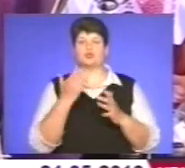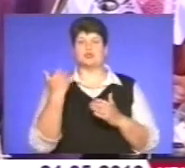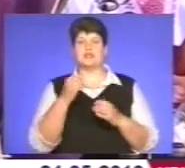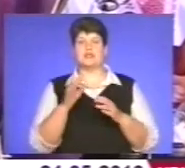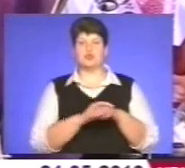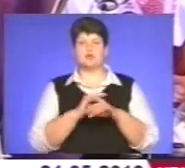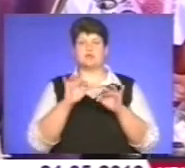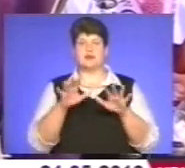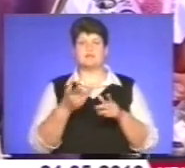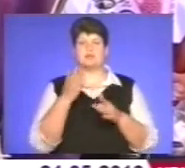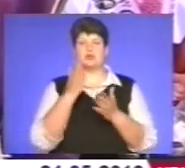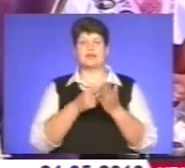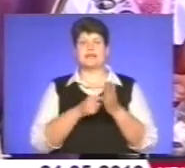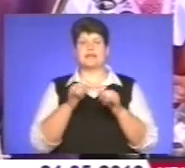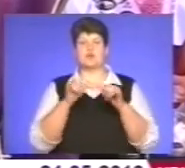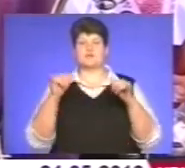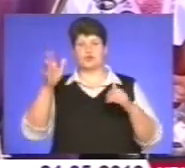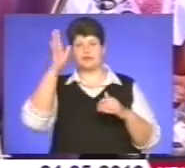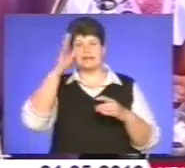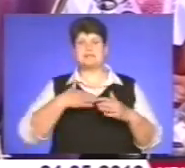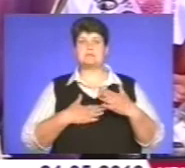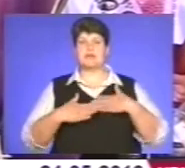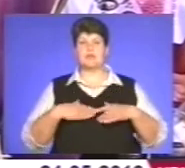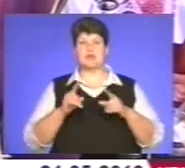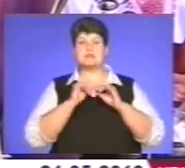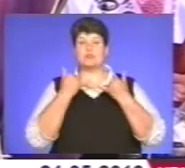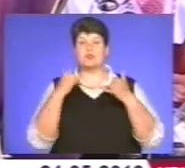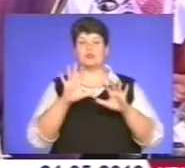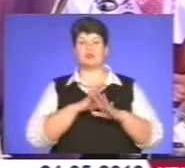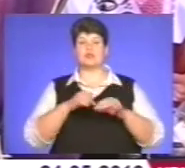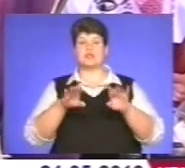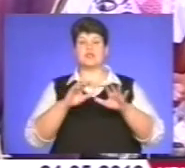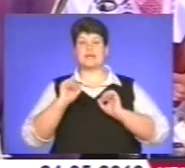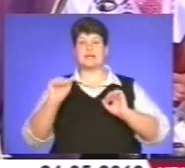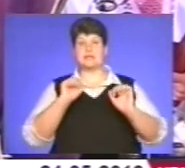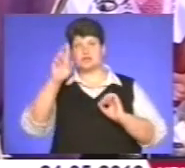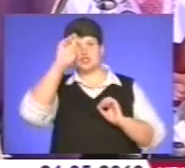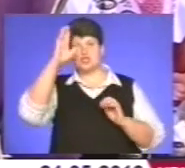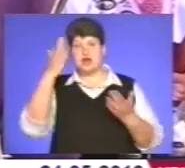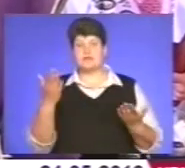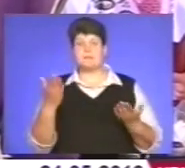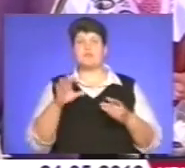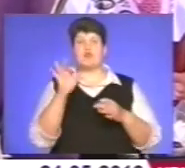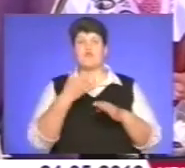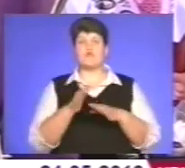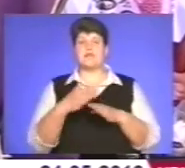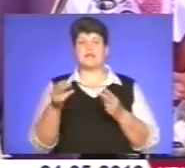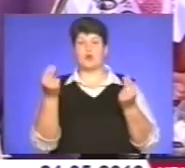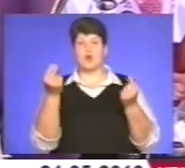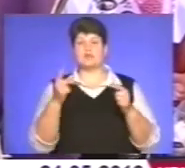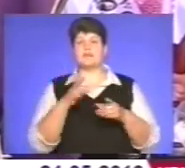розвиток освіти. Для нас приємною несподіванкою стало рішення керівництва держави про виділення коштів